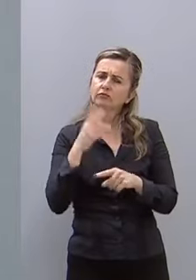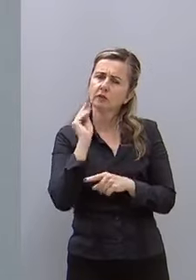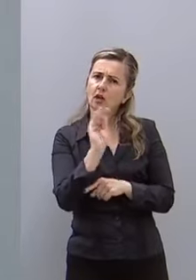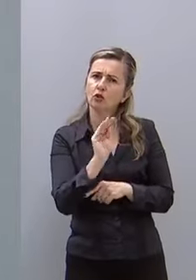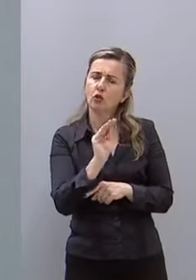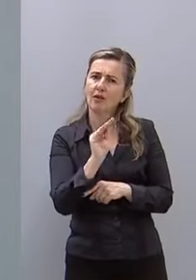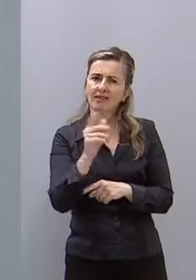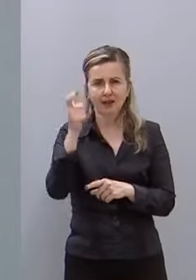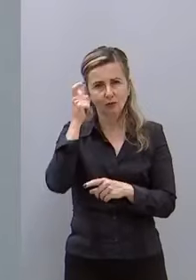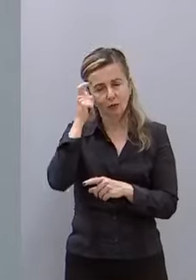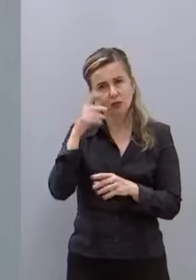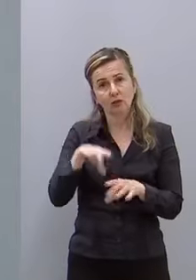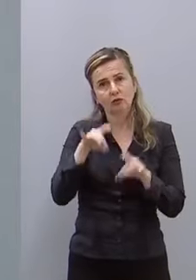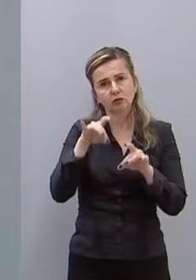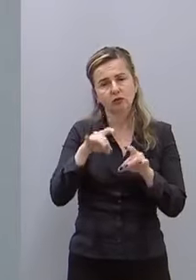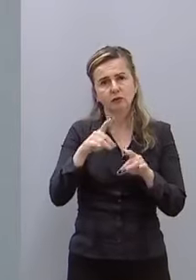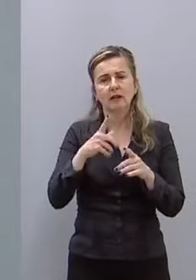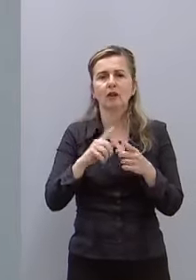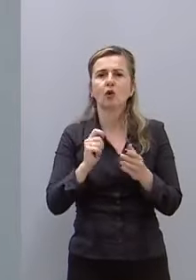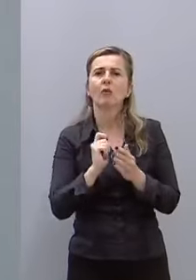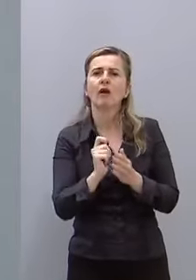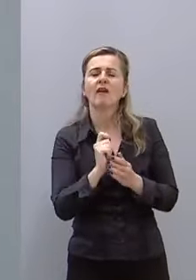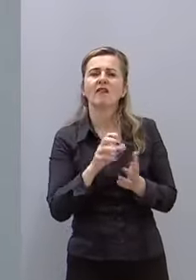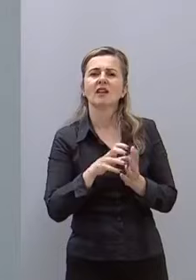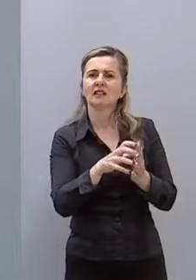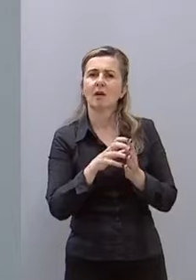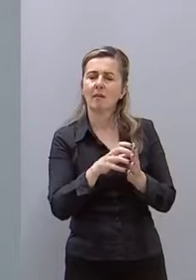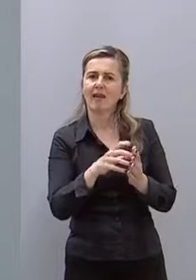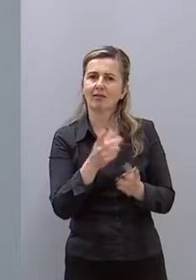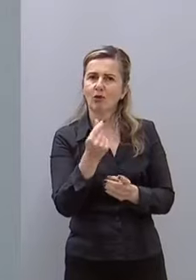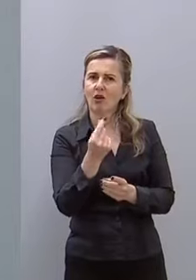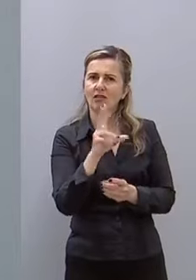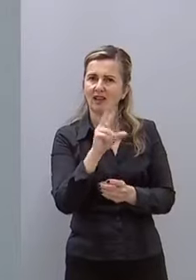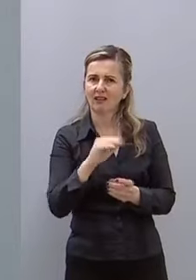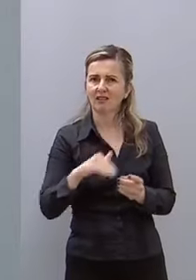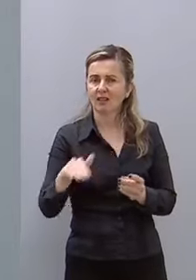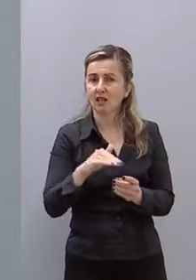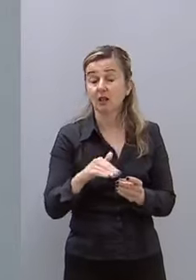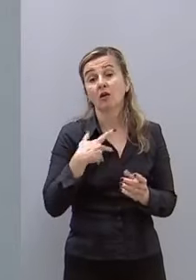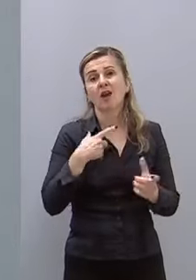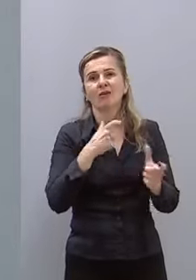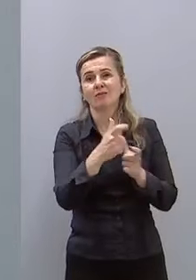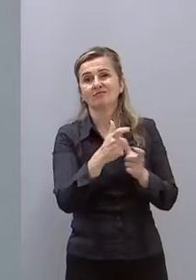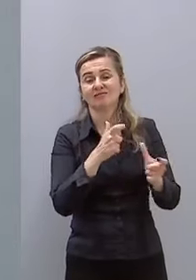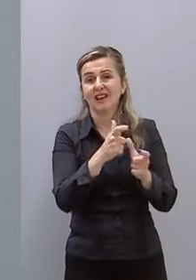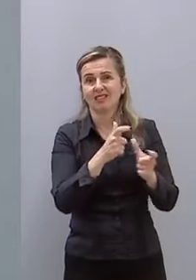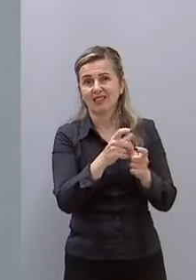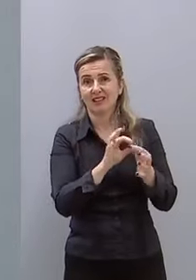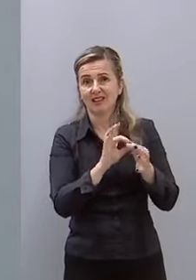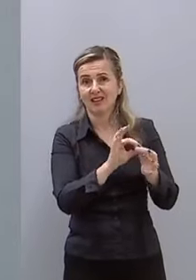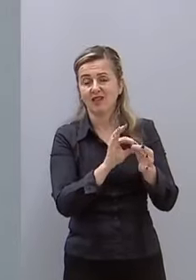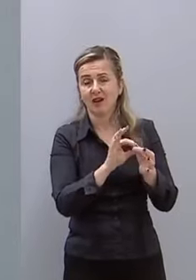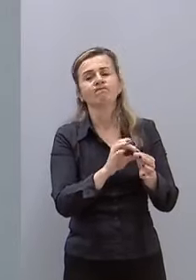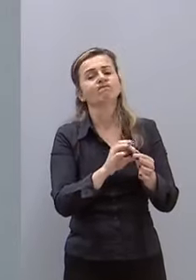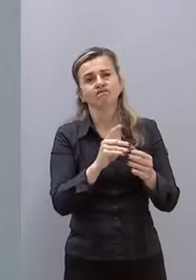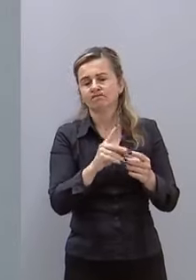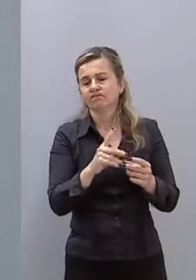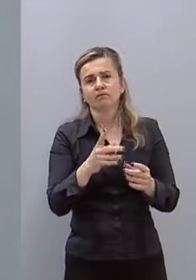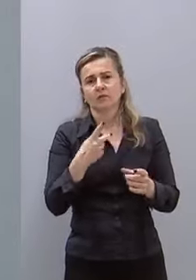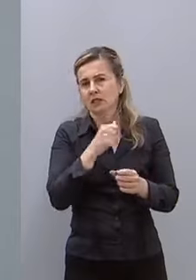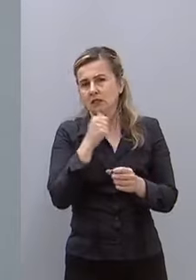come versamento del trentino è chiaro che una trattativa crediamo che servirà sarà determinante il lavoro di tutti i